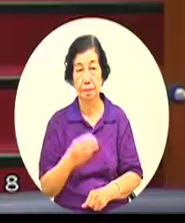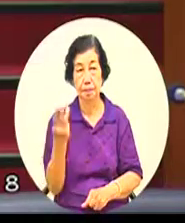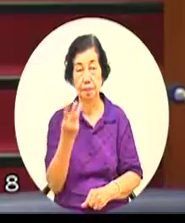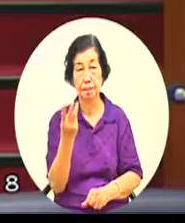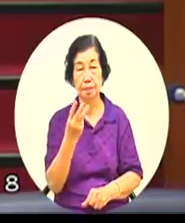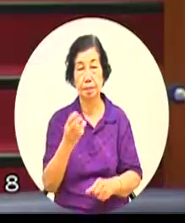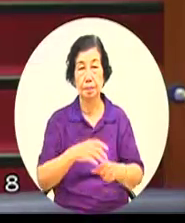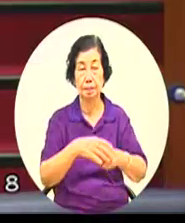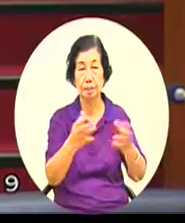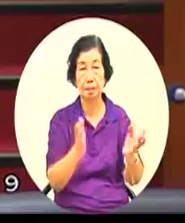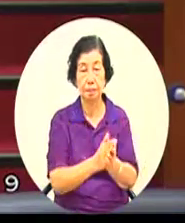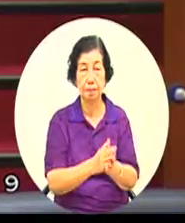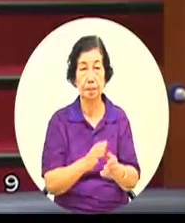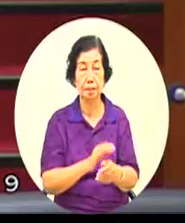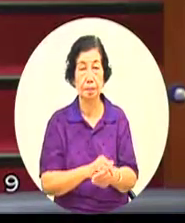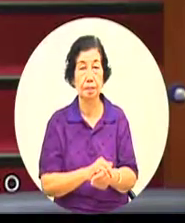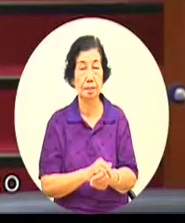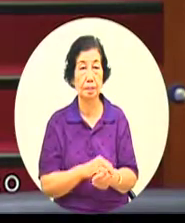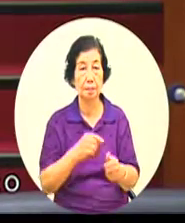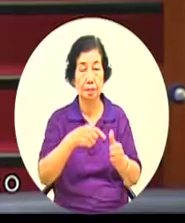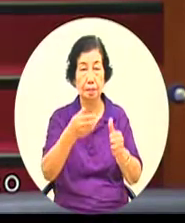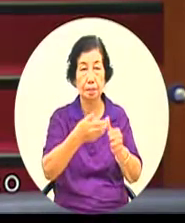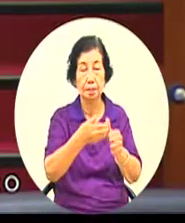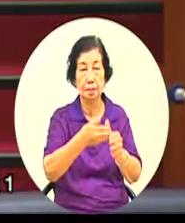要请我们的教育局